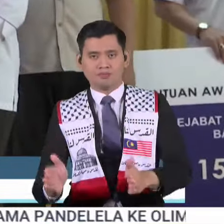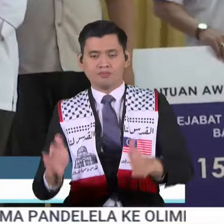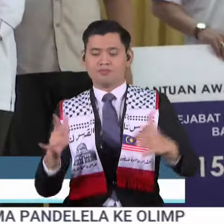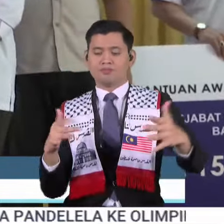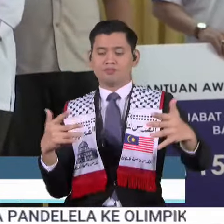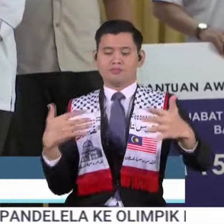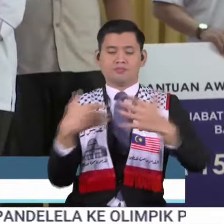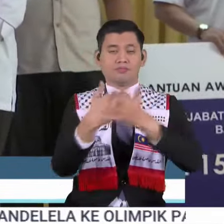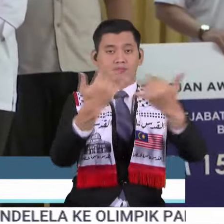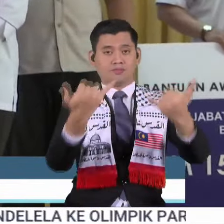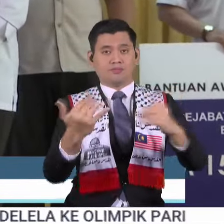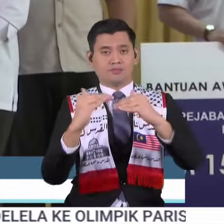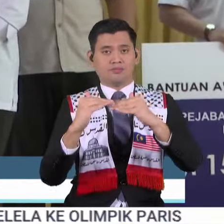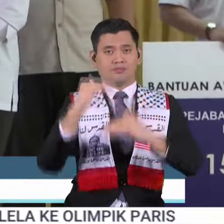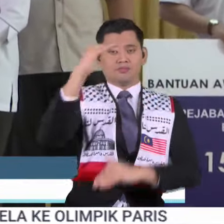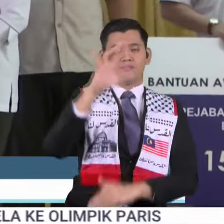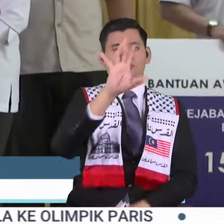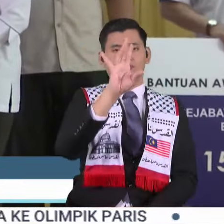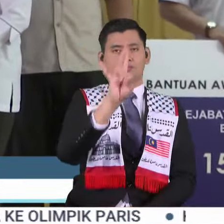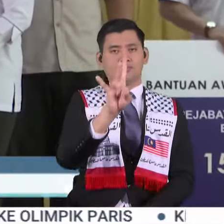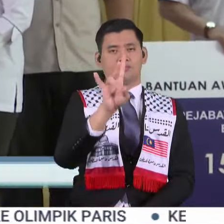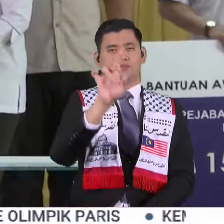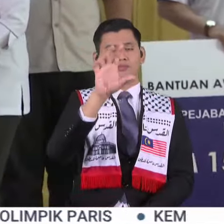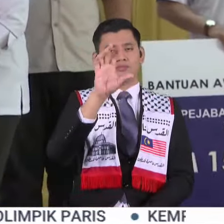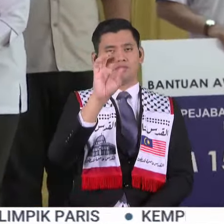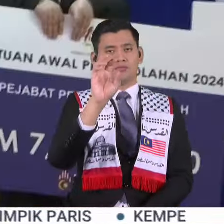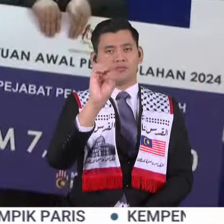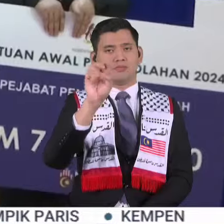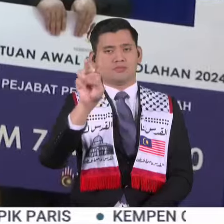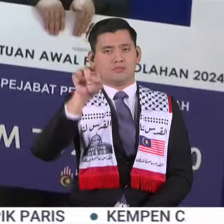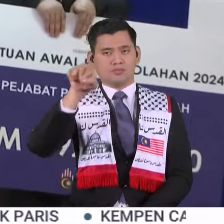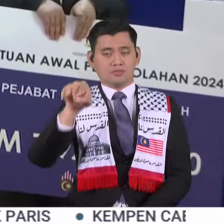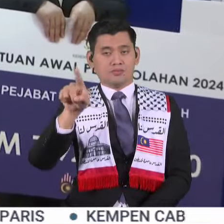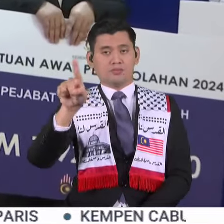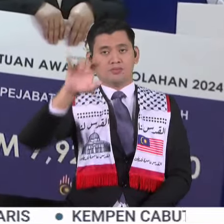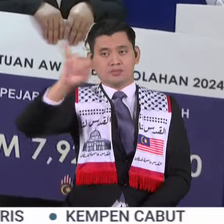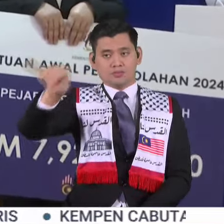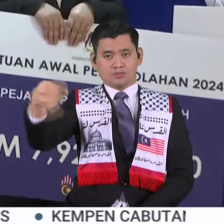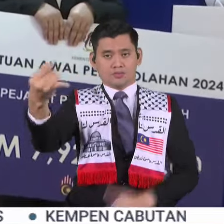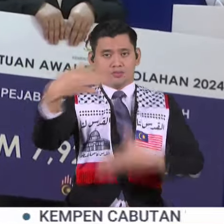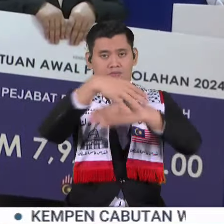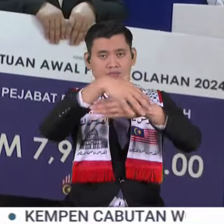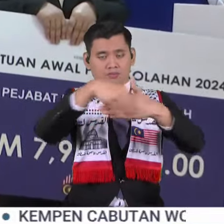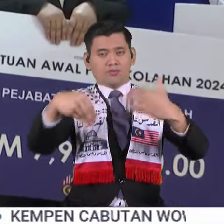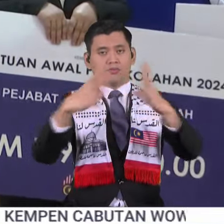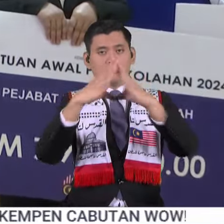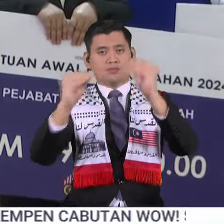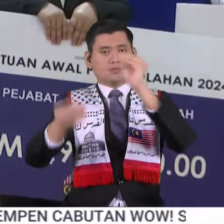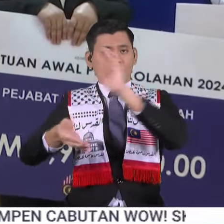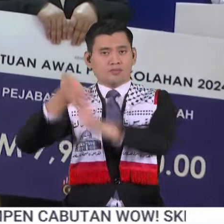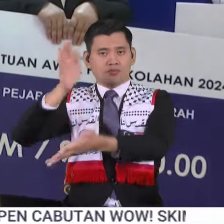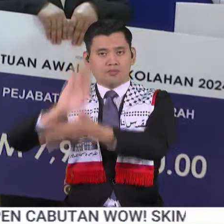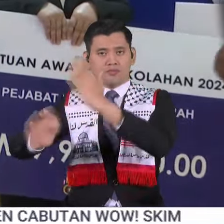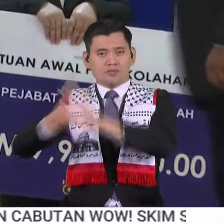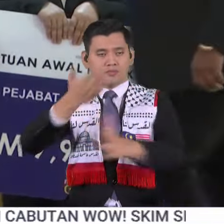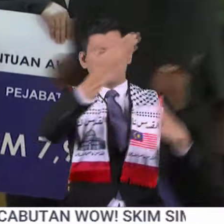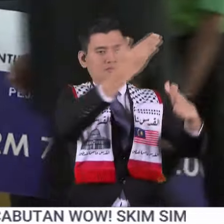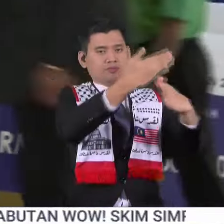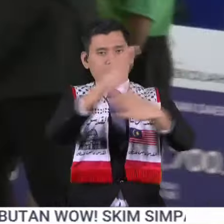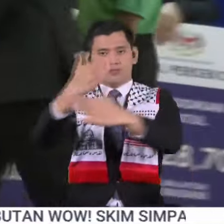sehingga Kini lebih r02.01 juta telah selesai diagih kepada semua sekolah